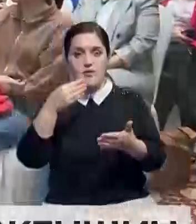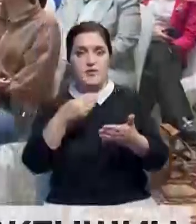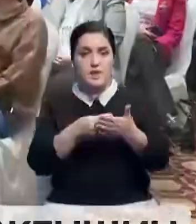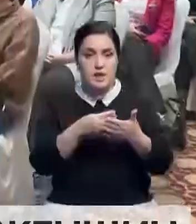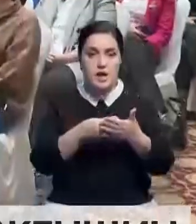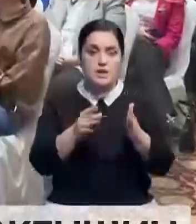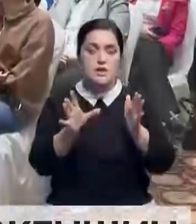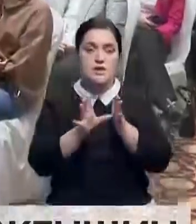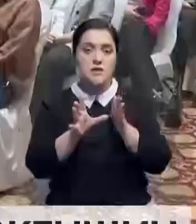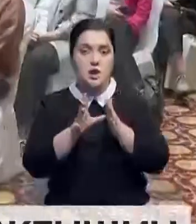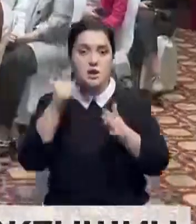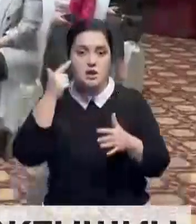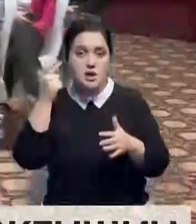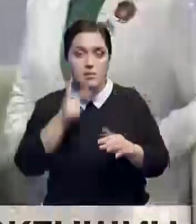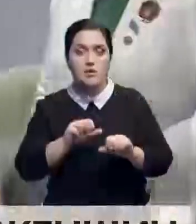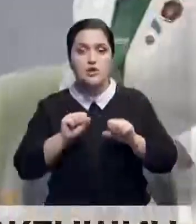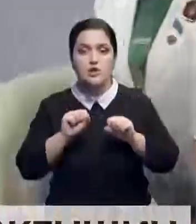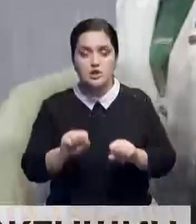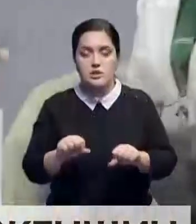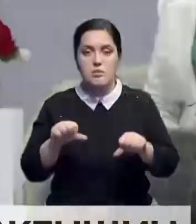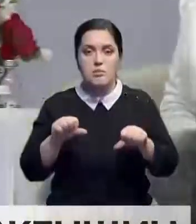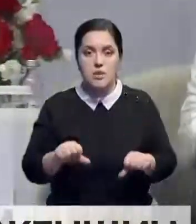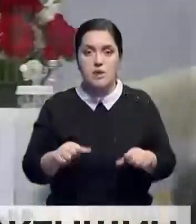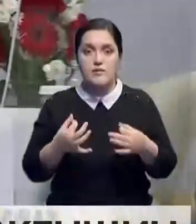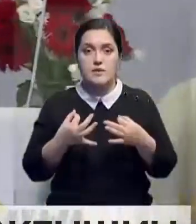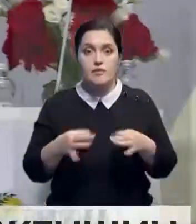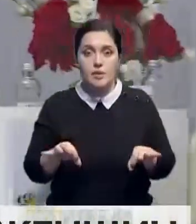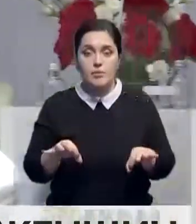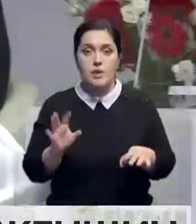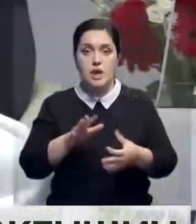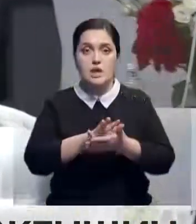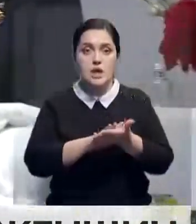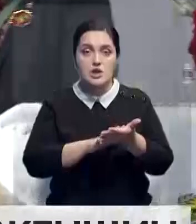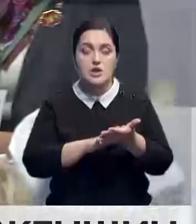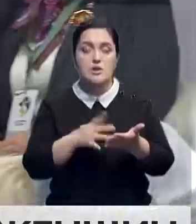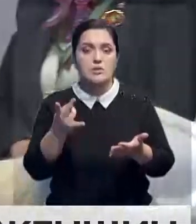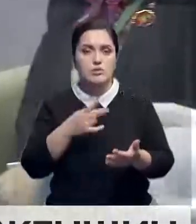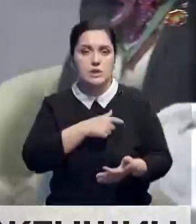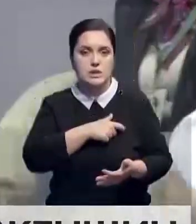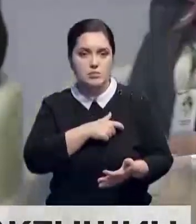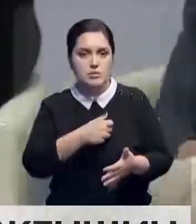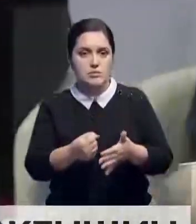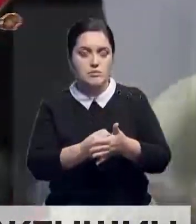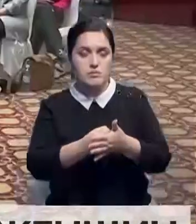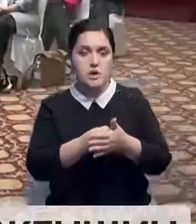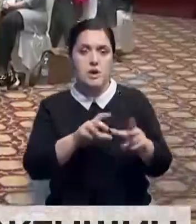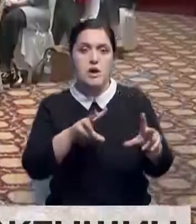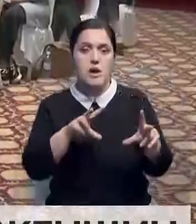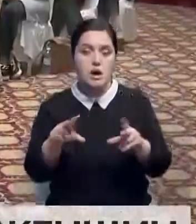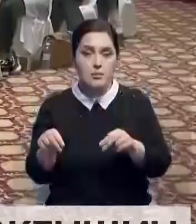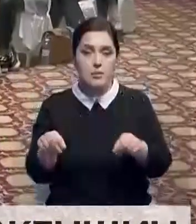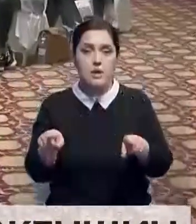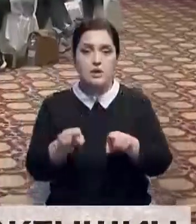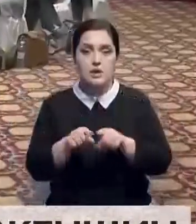цифровой грамотности, защиты прав и свобод. А дальше дело за депутатами. Тем временем организаторы обещают, что